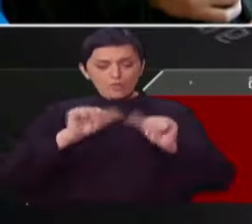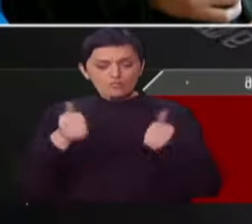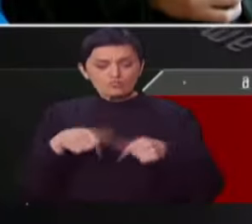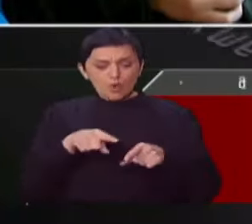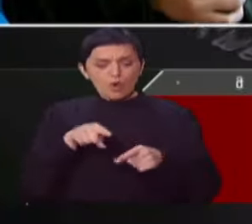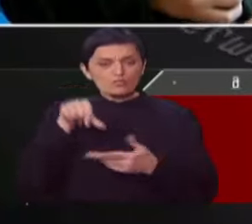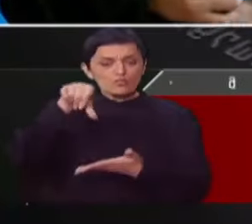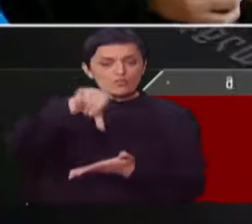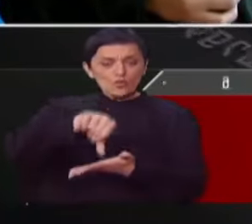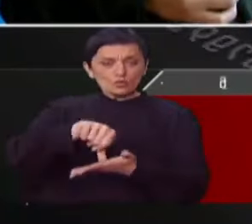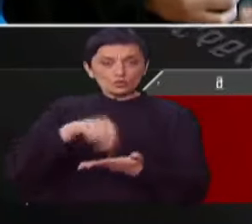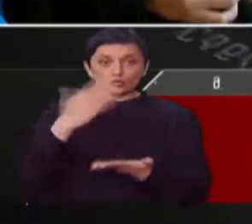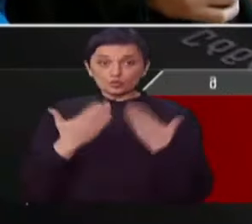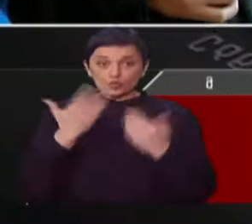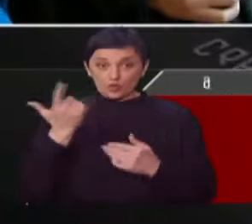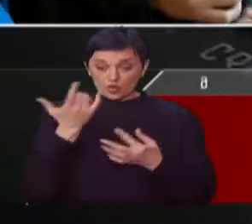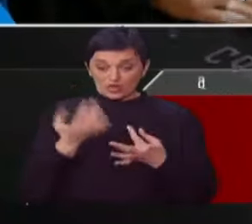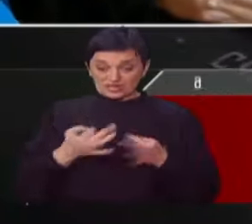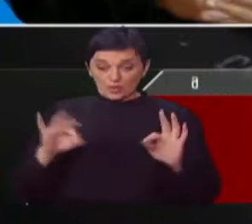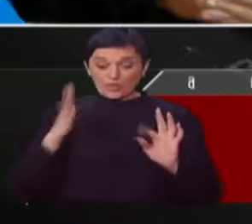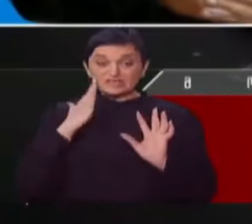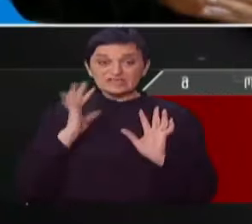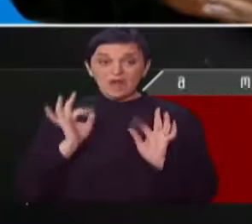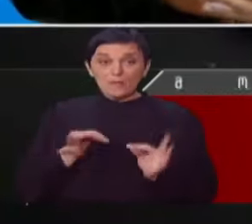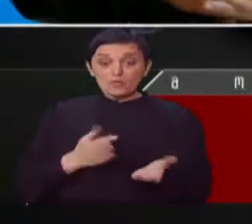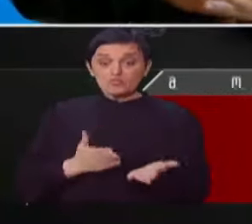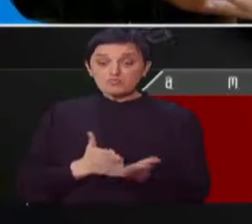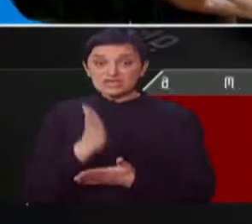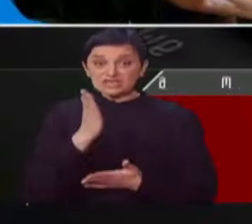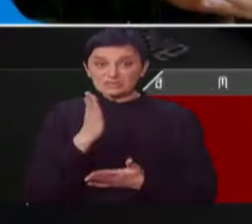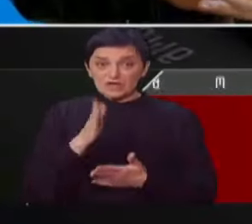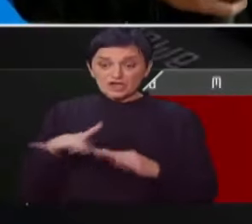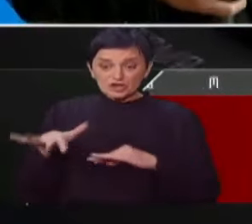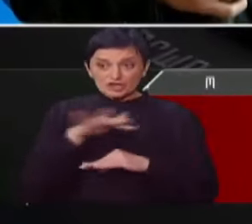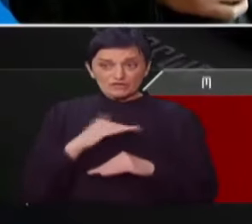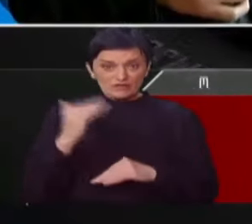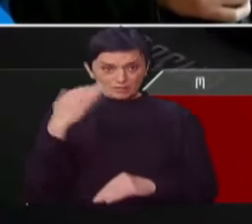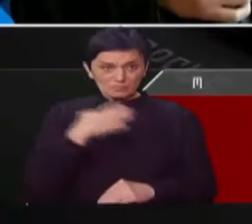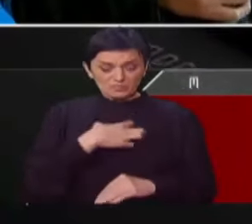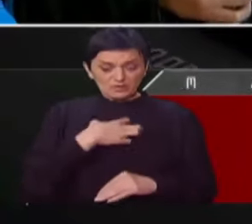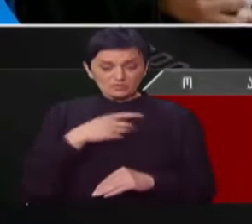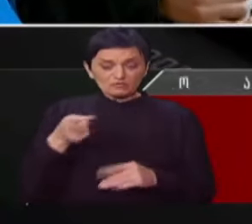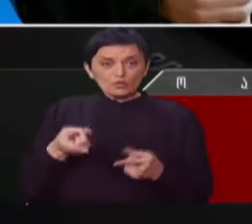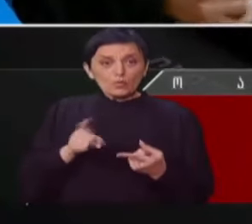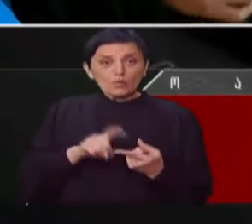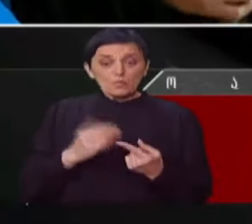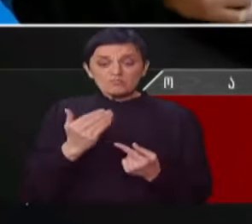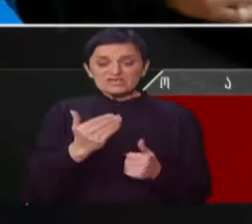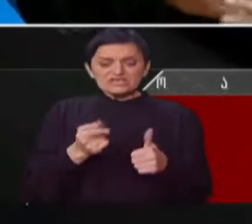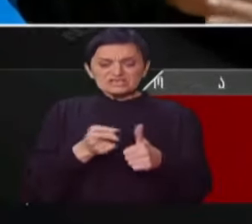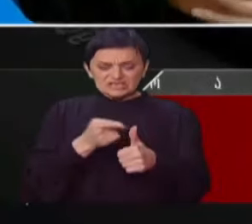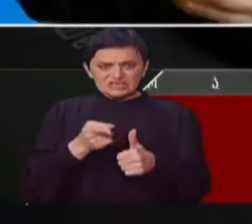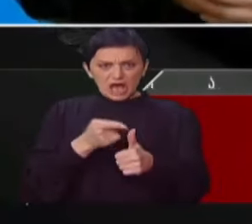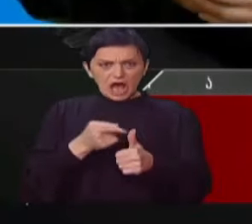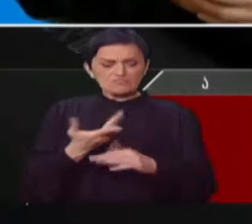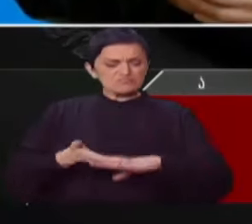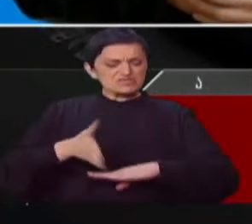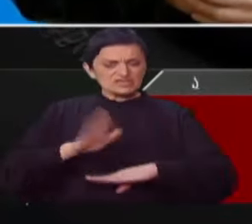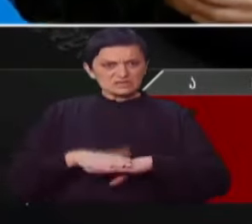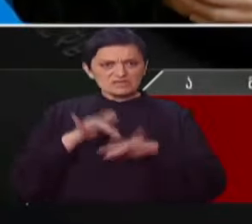იღებდეს მონაწილეობას, თუ კი დემოკრატიული და სამართლებრივი პრინციპები ამ ქვეყნებისთვის არის მნიშვნელოვანი იმ ფონზე, როდესაც მის სახელს საკმაოდ